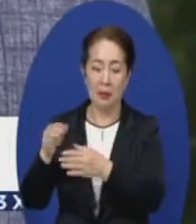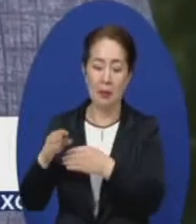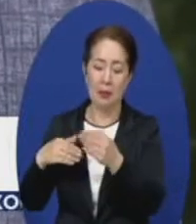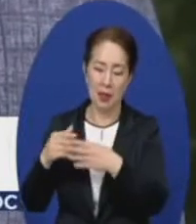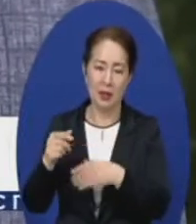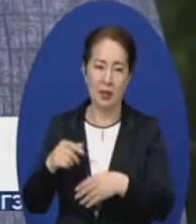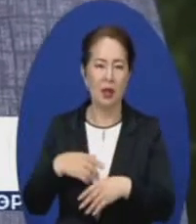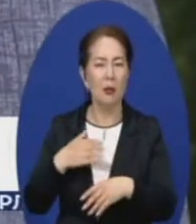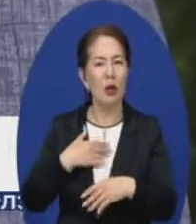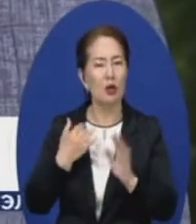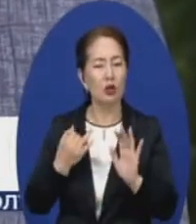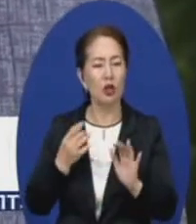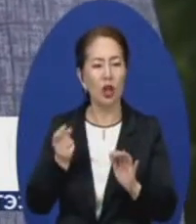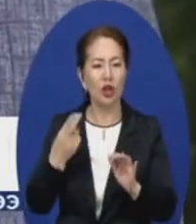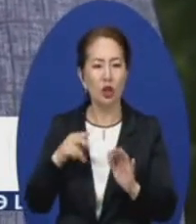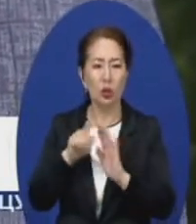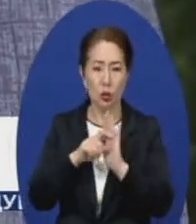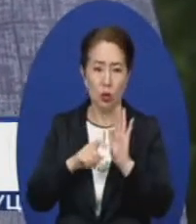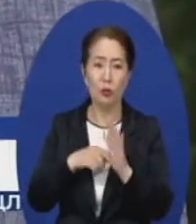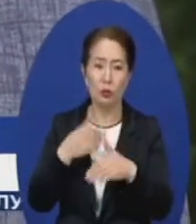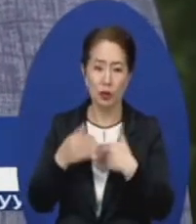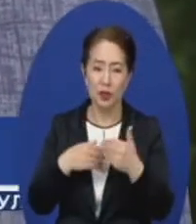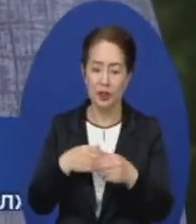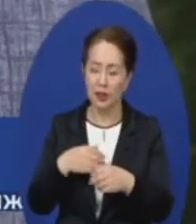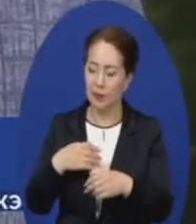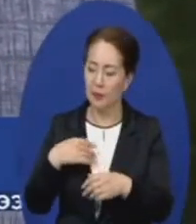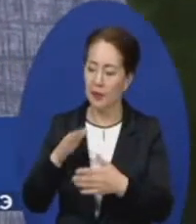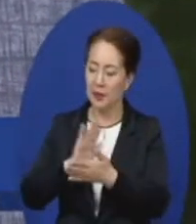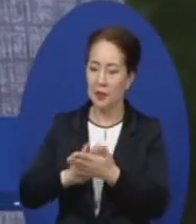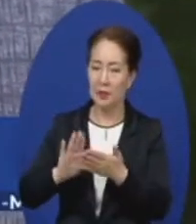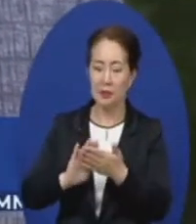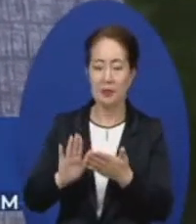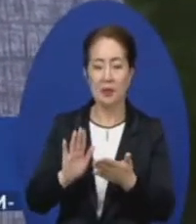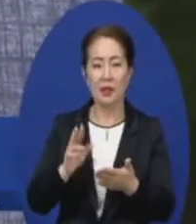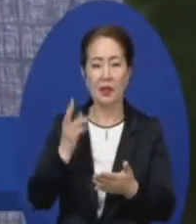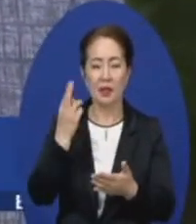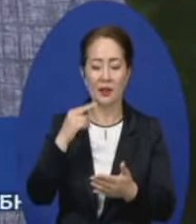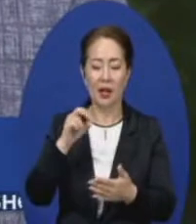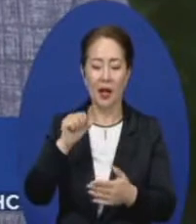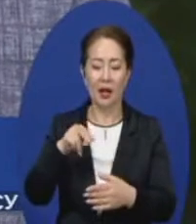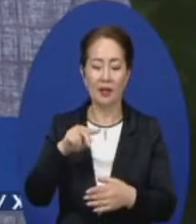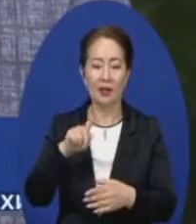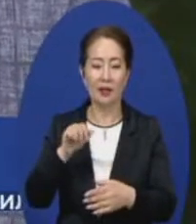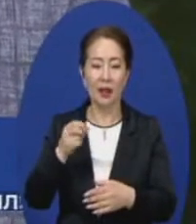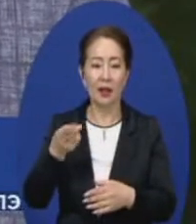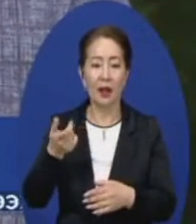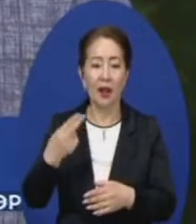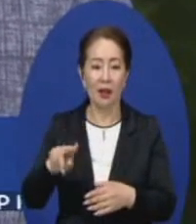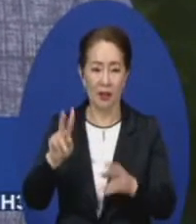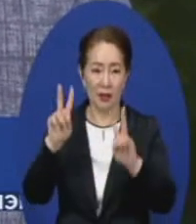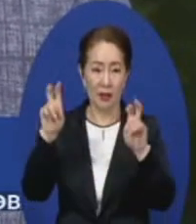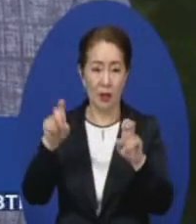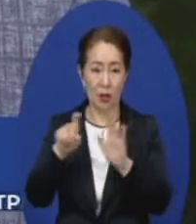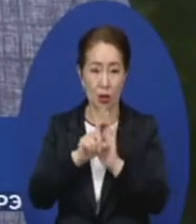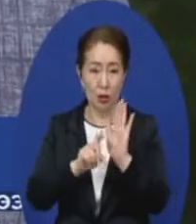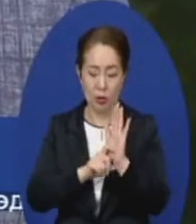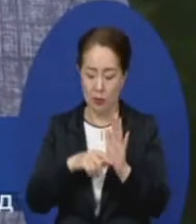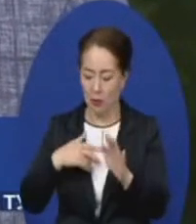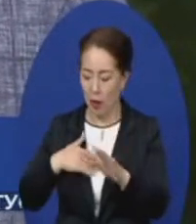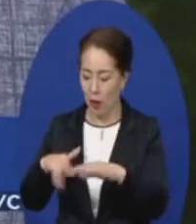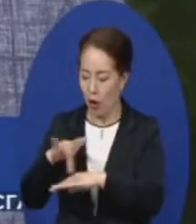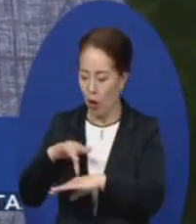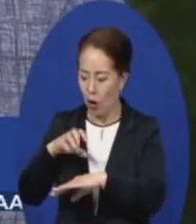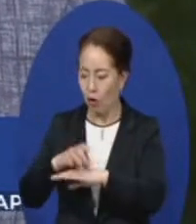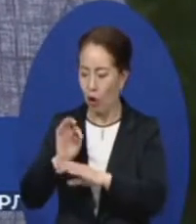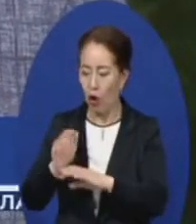Бүхэн жил 7 дэд хөтөлбөр уулсруу зэрэгжүүлж байгаа. Үүний нэг нь болохоор цэмцгэр 70 зад гэсэн хөтөлбөр байгаа. За, энэ хөтөлбөр маань бол одоо тухайн хотынхоо